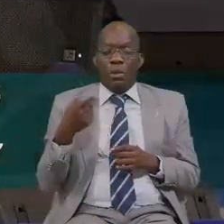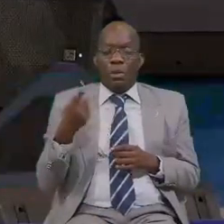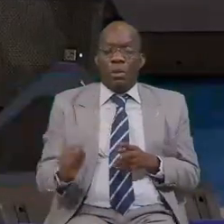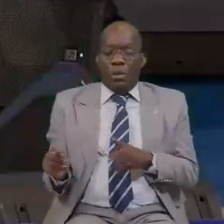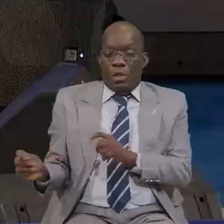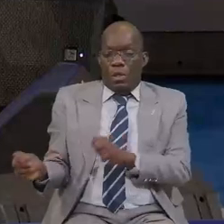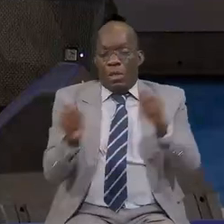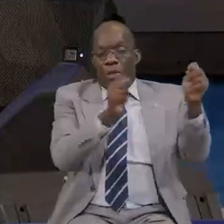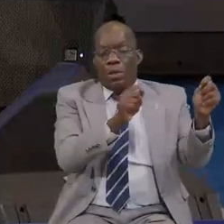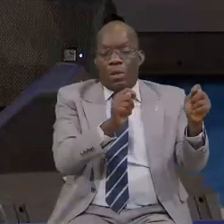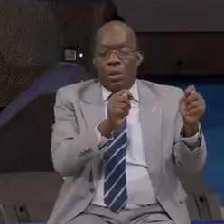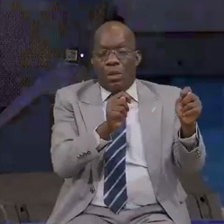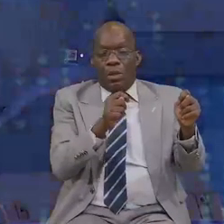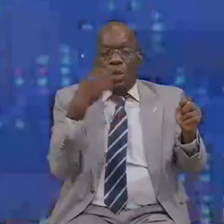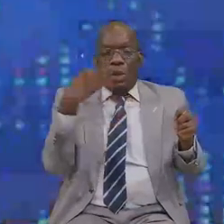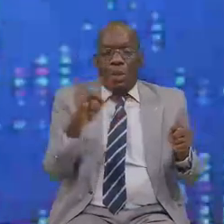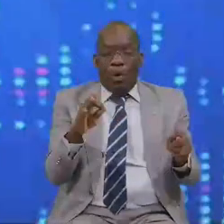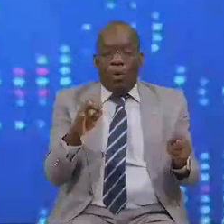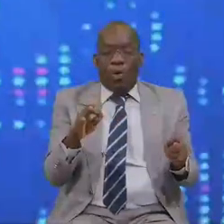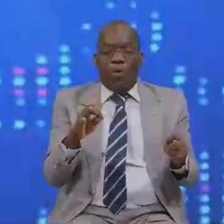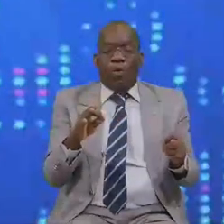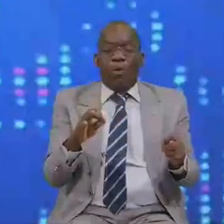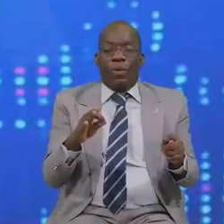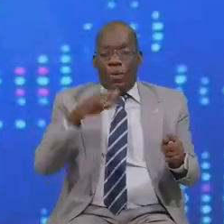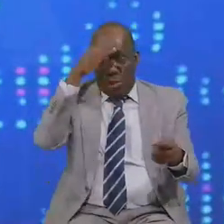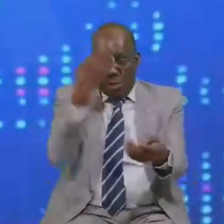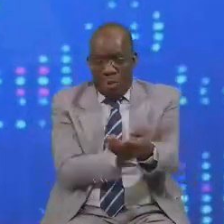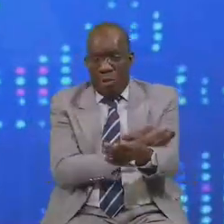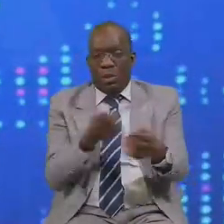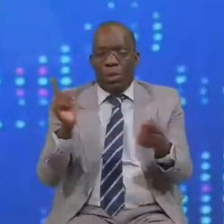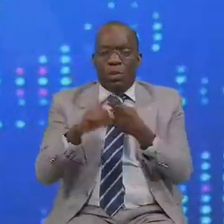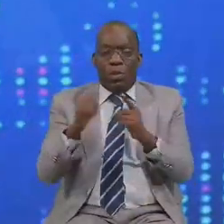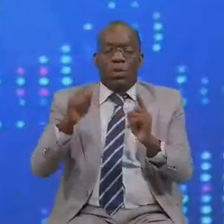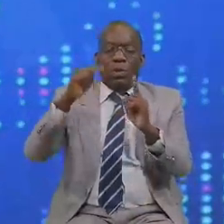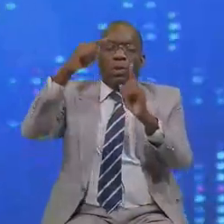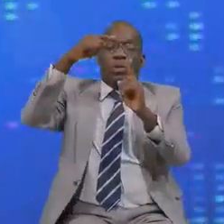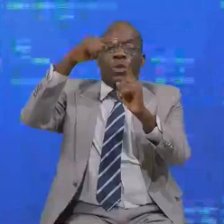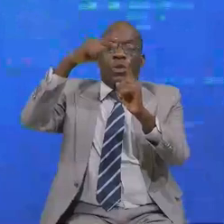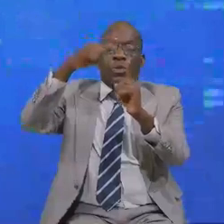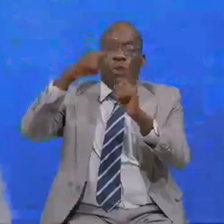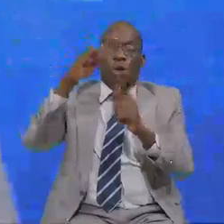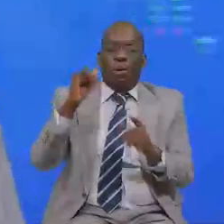Le transport des saints au sommet par l'onction de Christ.